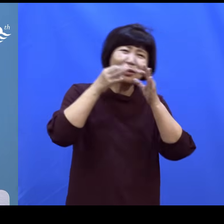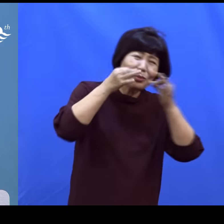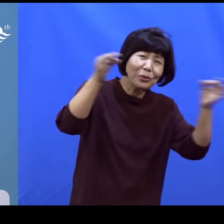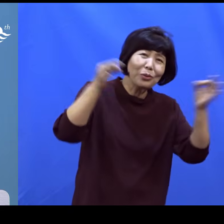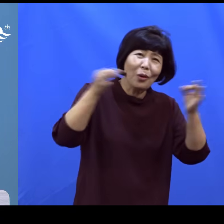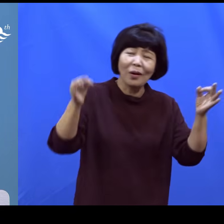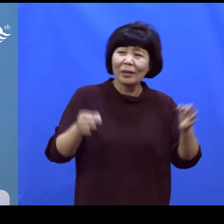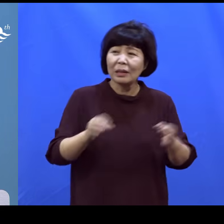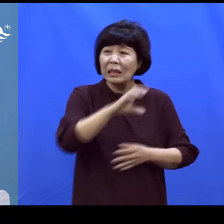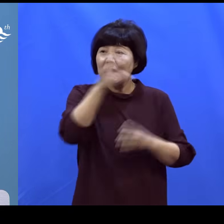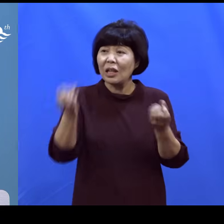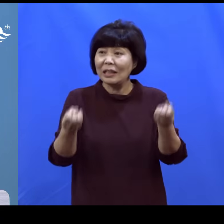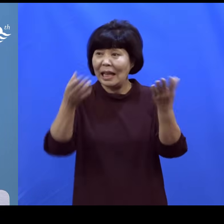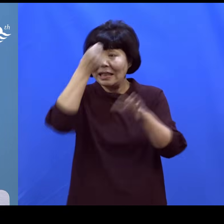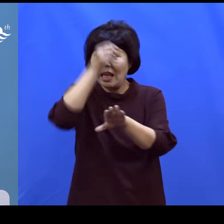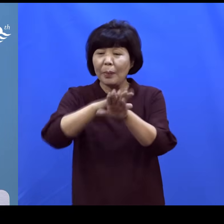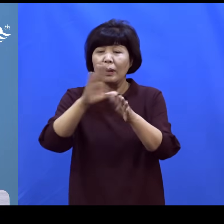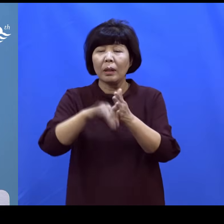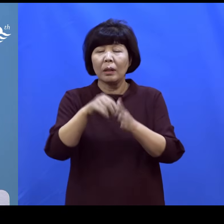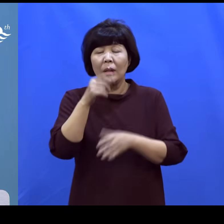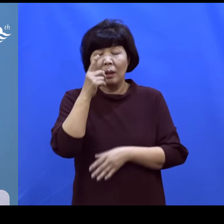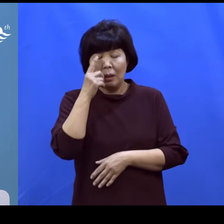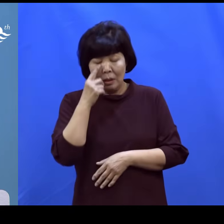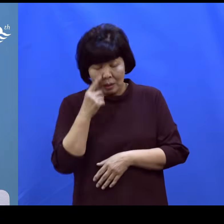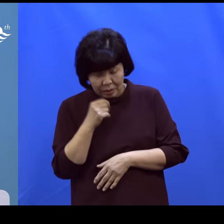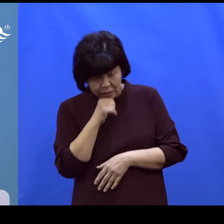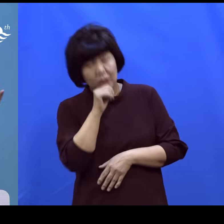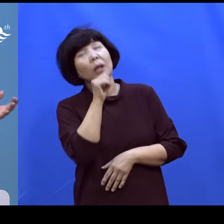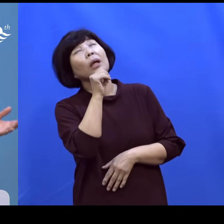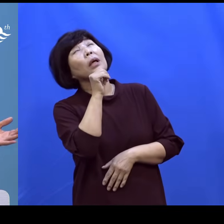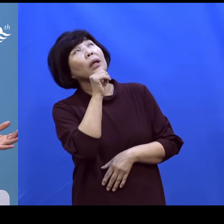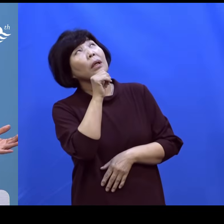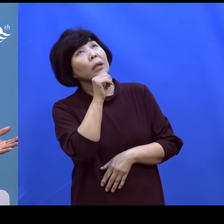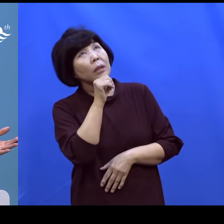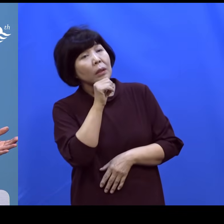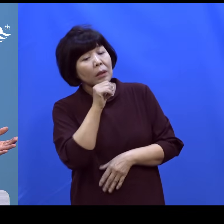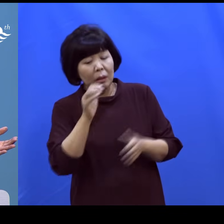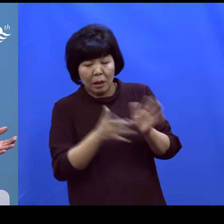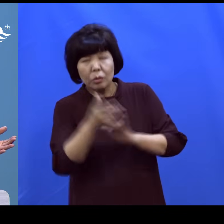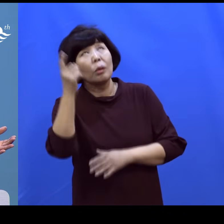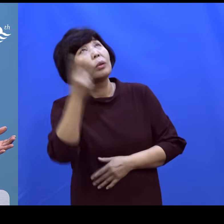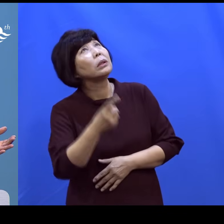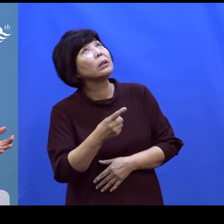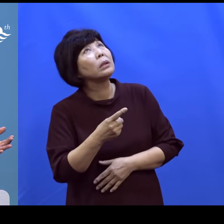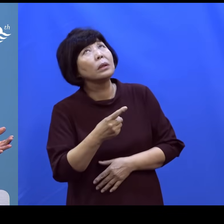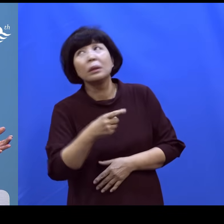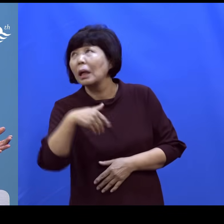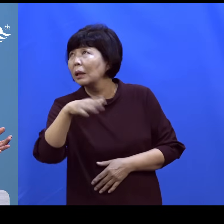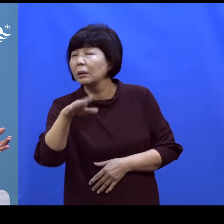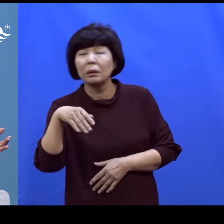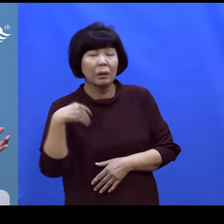다 또 졸고, 그분이 오셨는지 막 가셨는지.